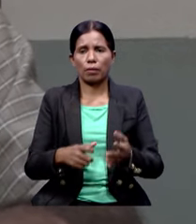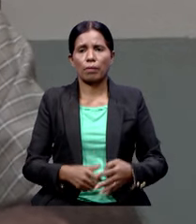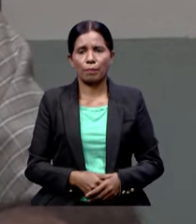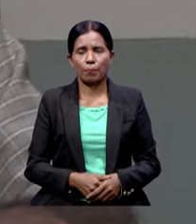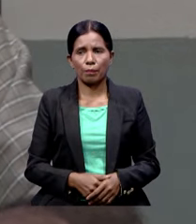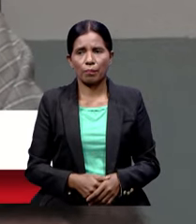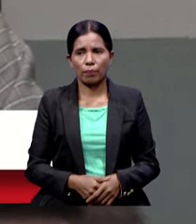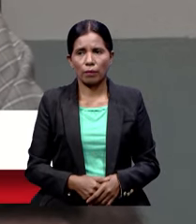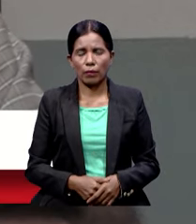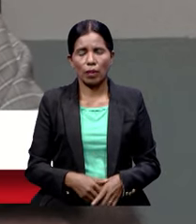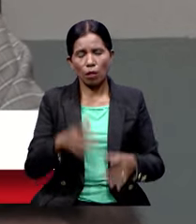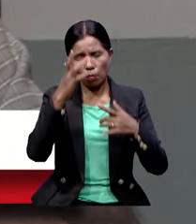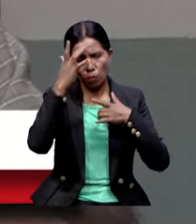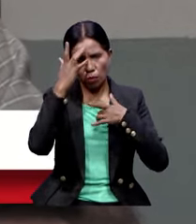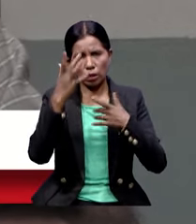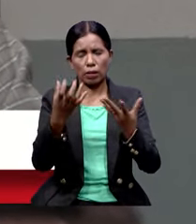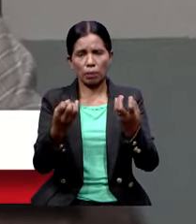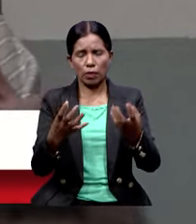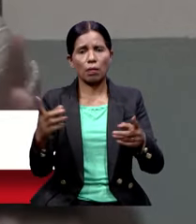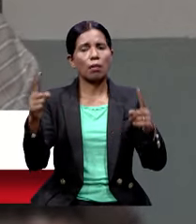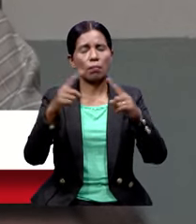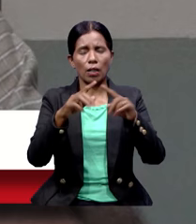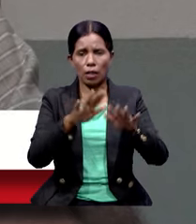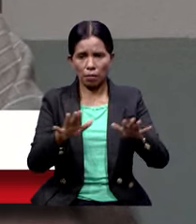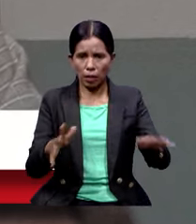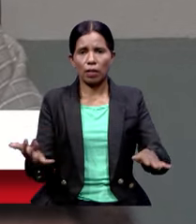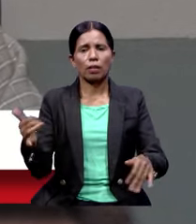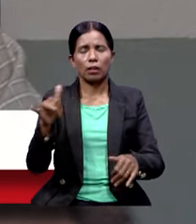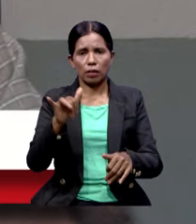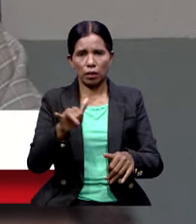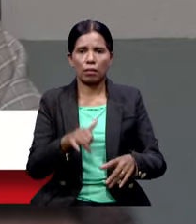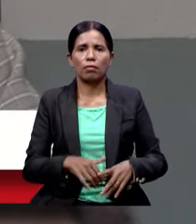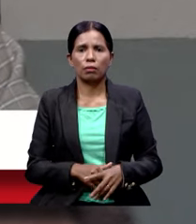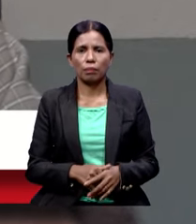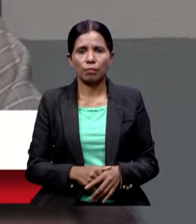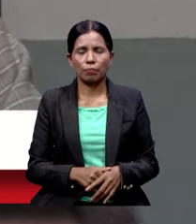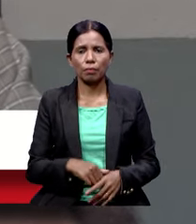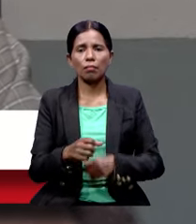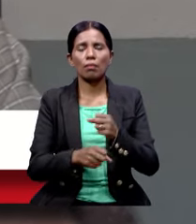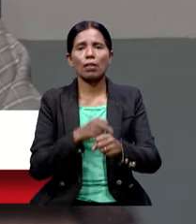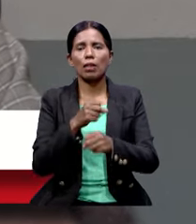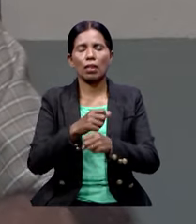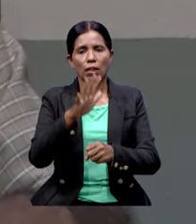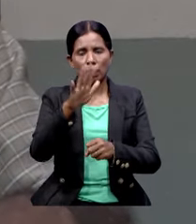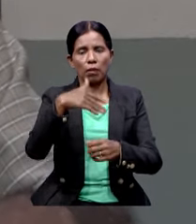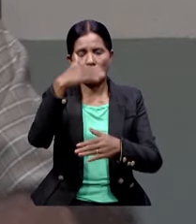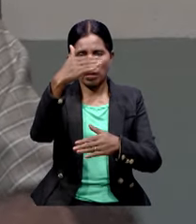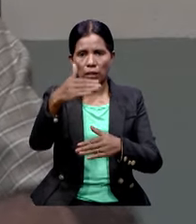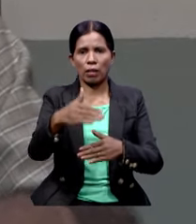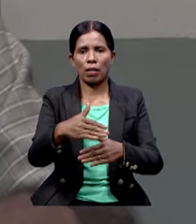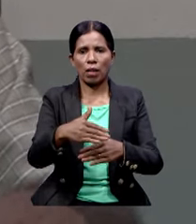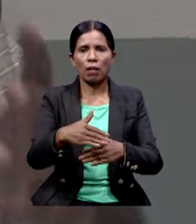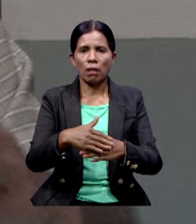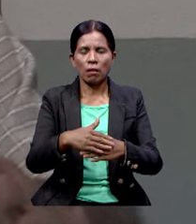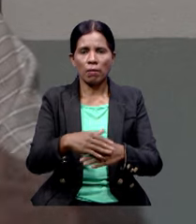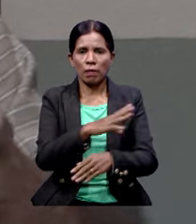sang ispa, ne balabarik sir nebe maka tina lima balete ne mos ba feri katua sir nebe